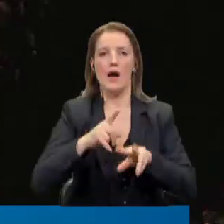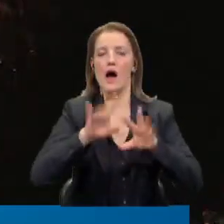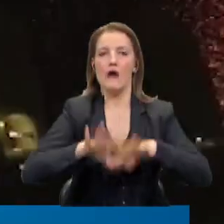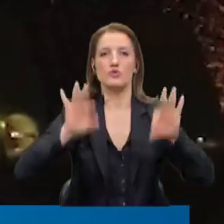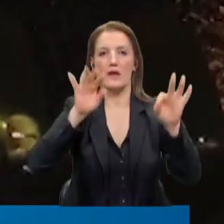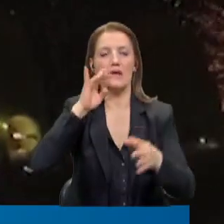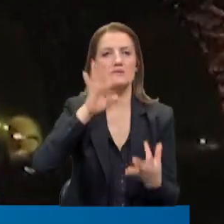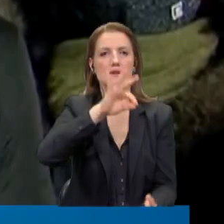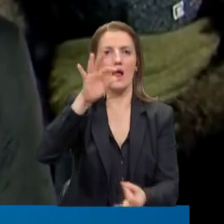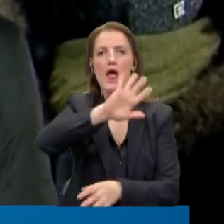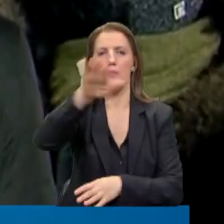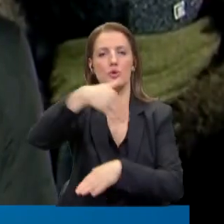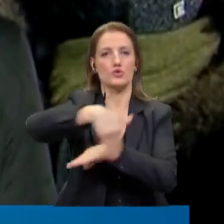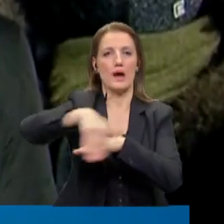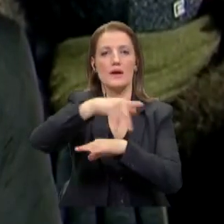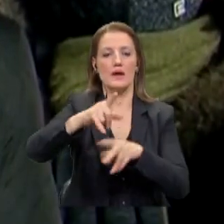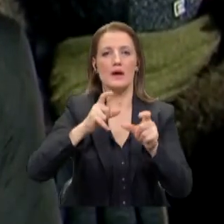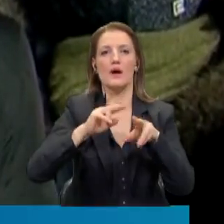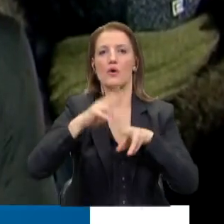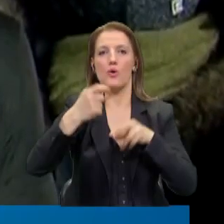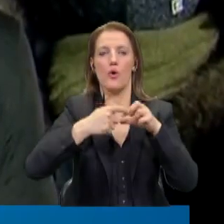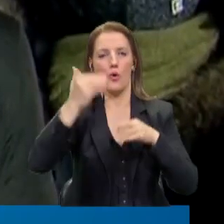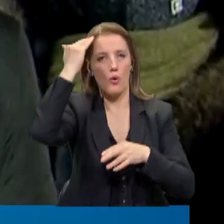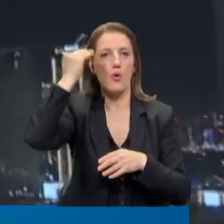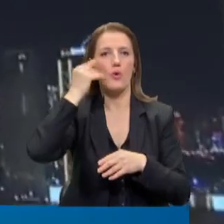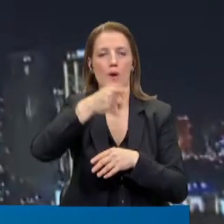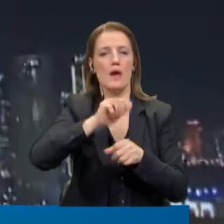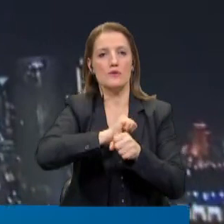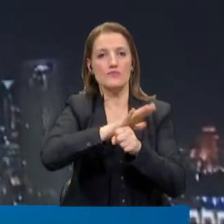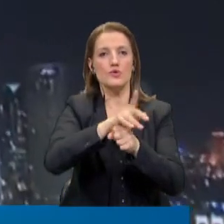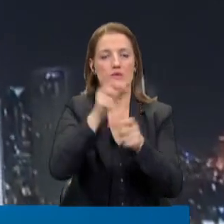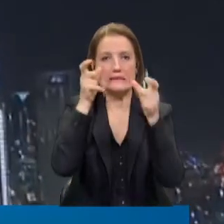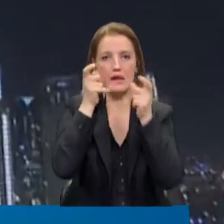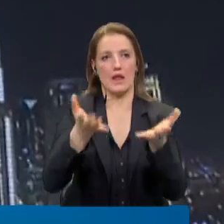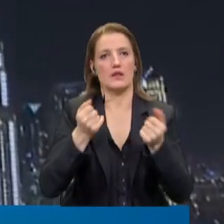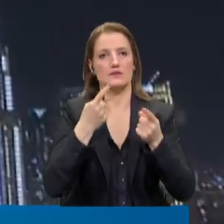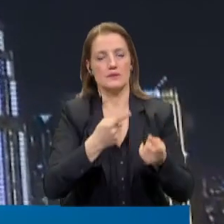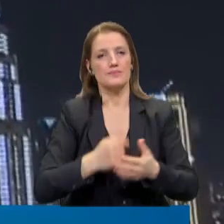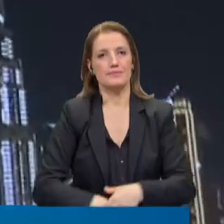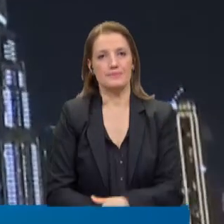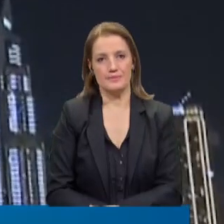Avustralya'da insanlar sokaktaydı. Kuzey Kore'de salgın önlemleri unutulmadı.